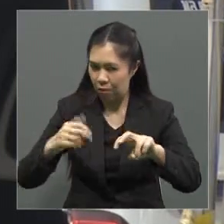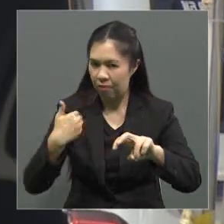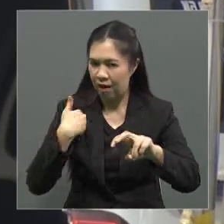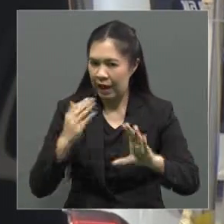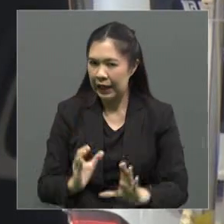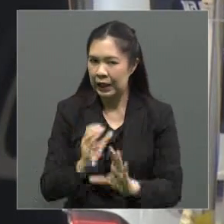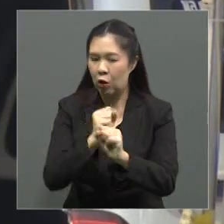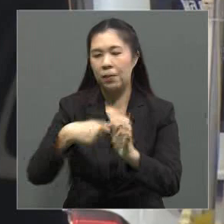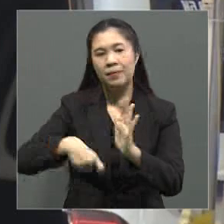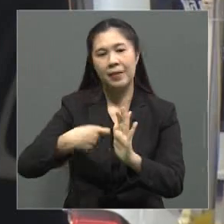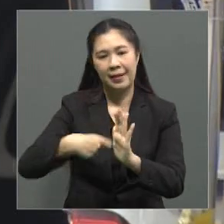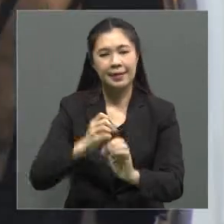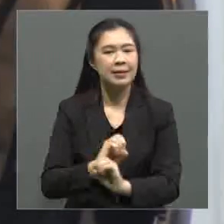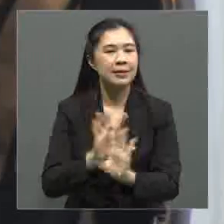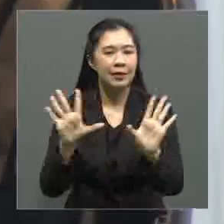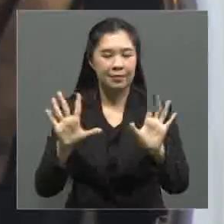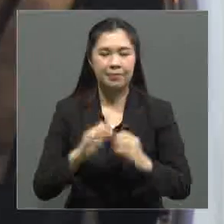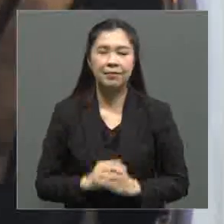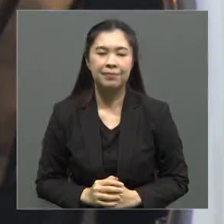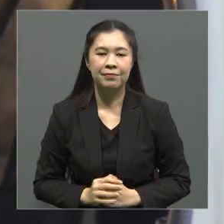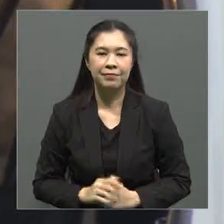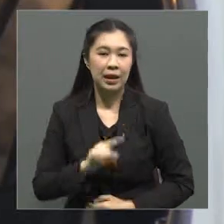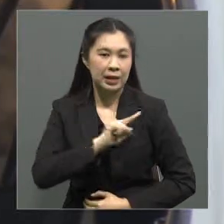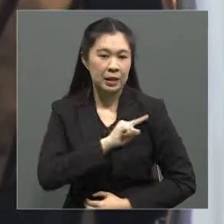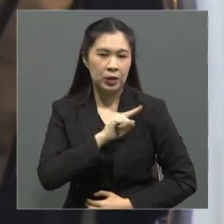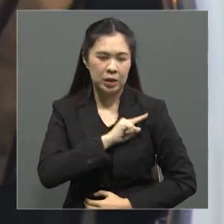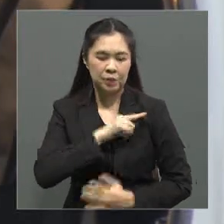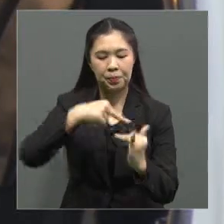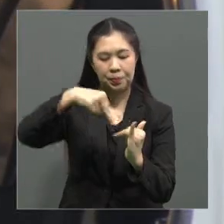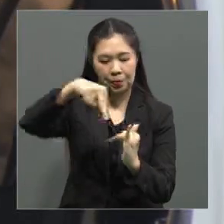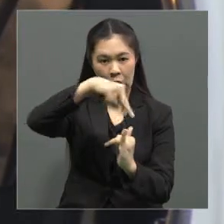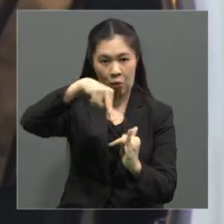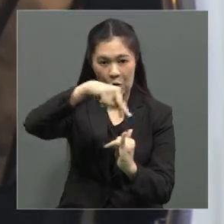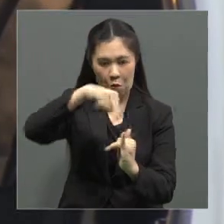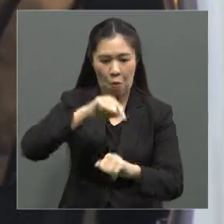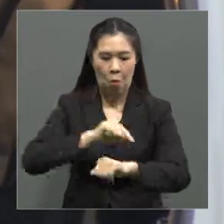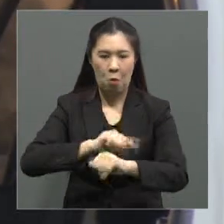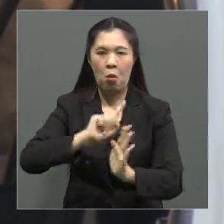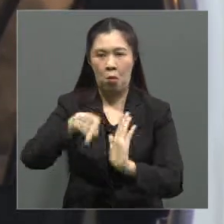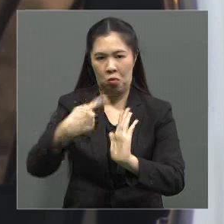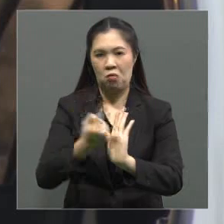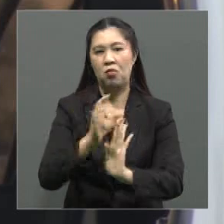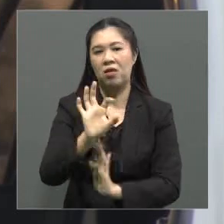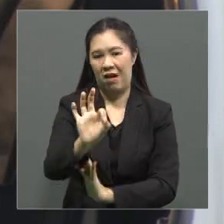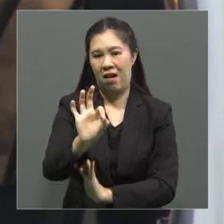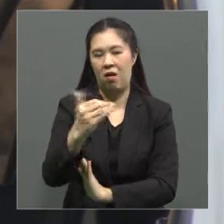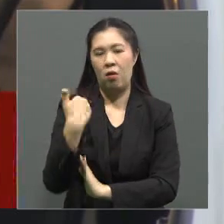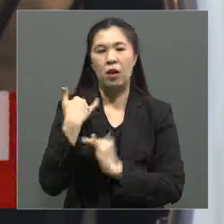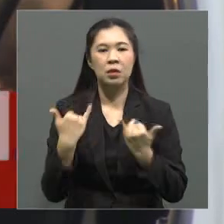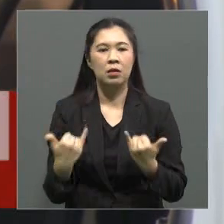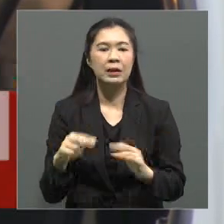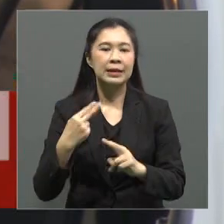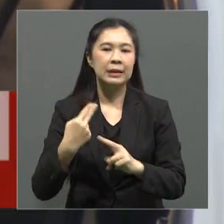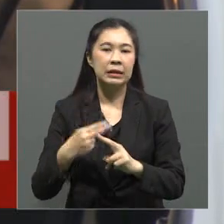ระบุสาเหตุที่ชัดเจนได้หลังจากที่เจ้าหน้าที่พิสุทอัตลักษณ์บุคคลครับใช้เวลานานกว่า 9ชั่วโมงเองตอนนี้ได้มีการประกาศราย